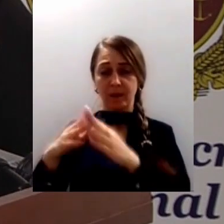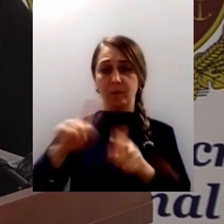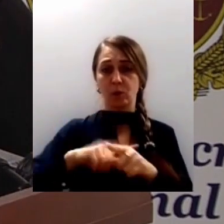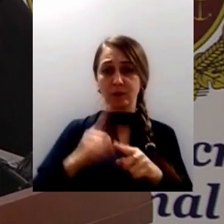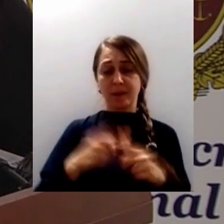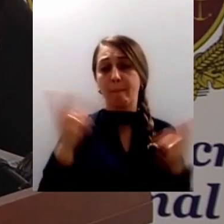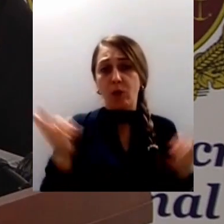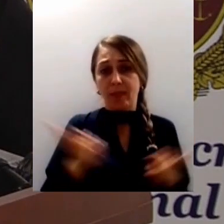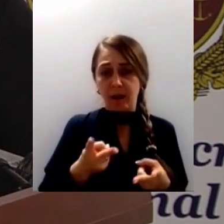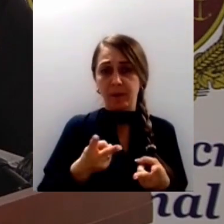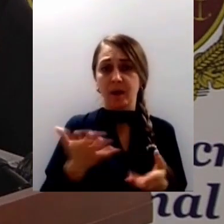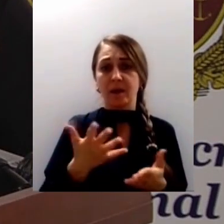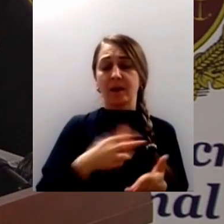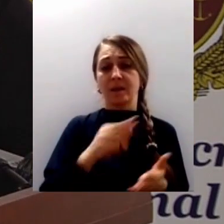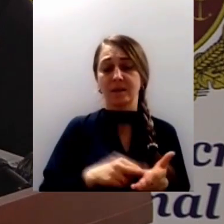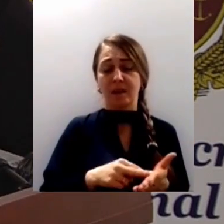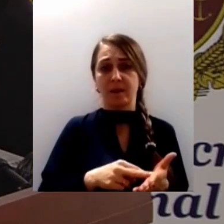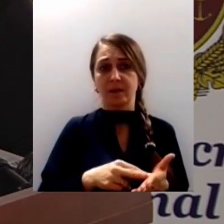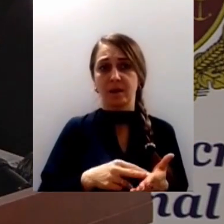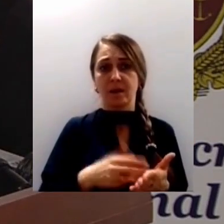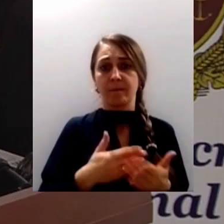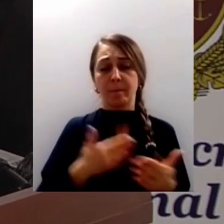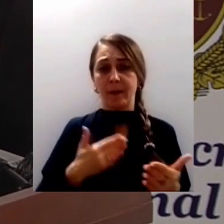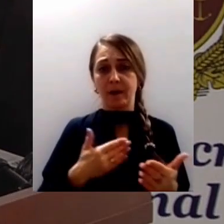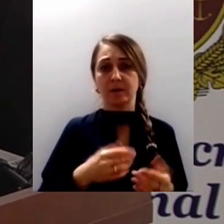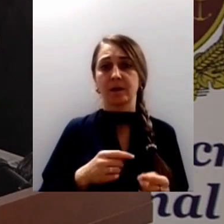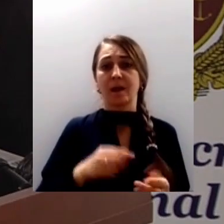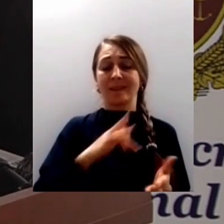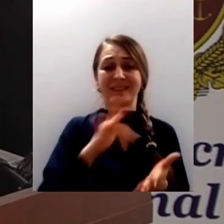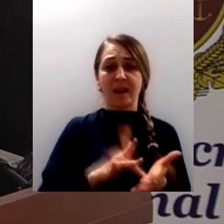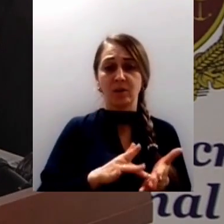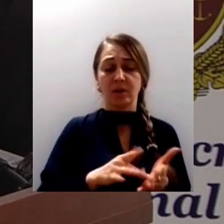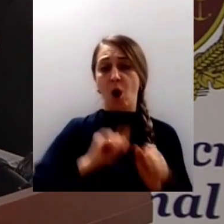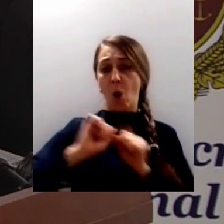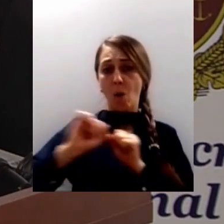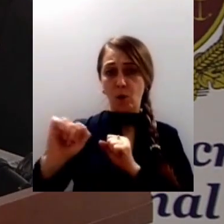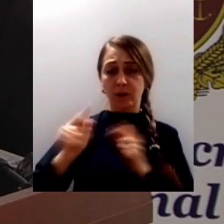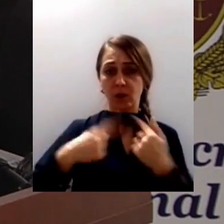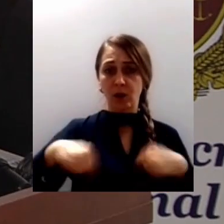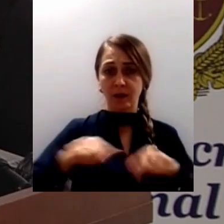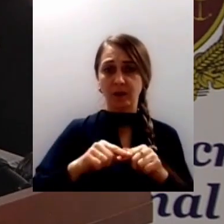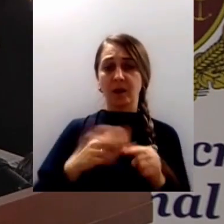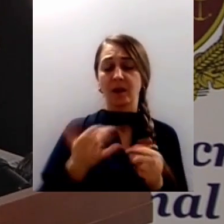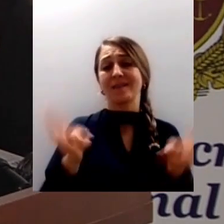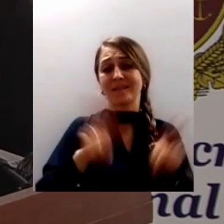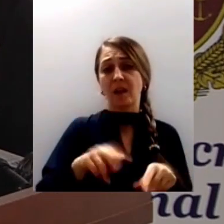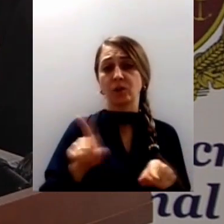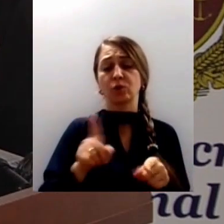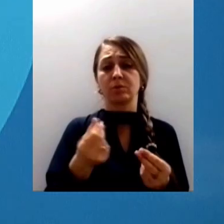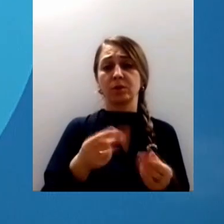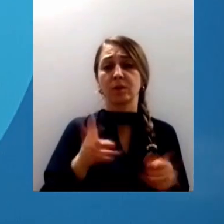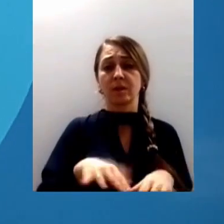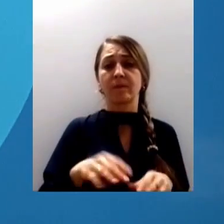ставляться під передрегіональним центром територіальної оборони. І залишок коштів буде на матеріально-технічне